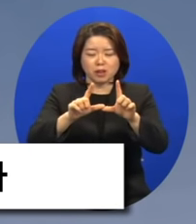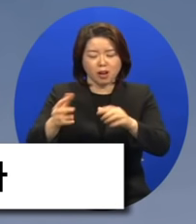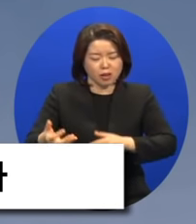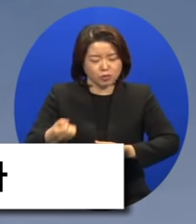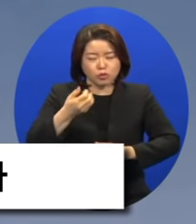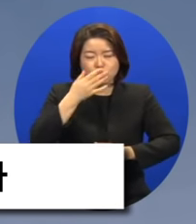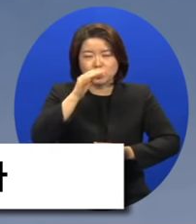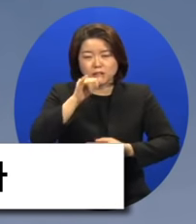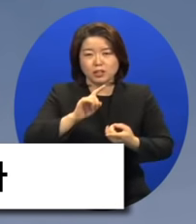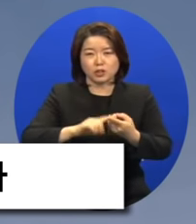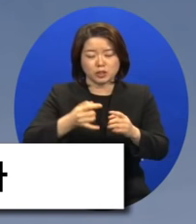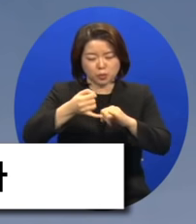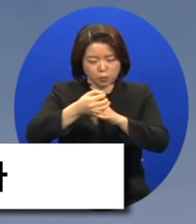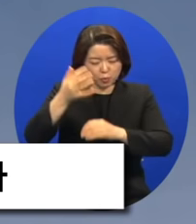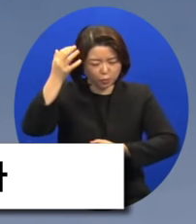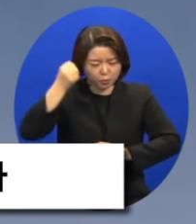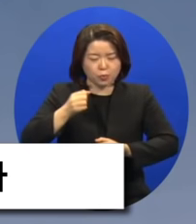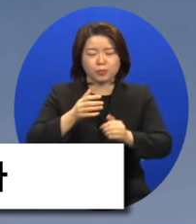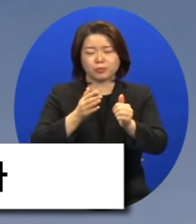것을기억하십시오.